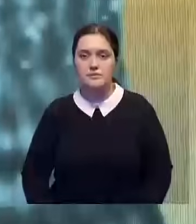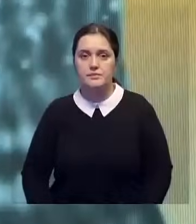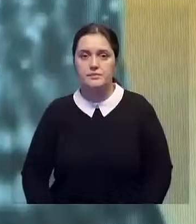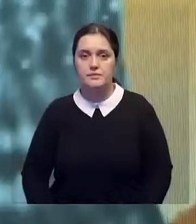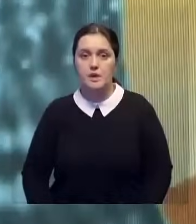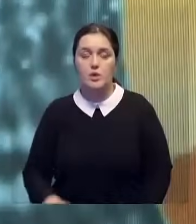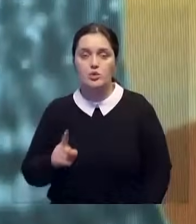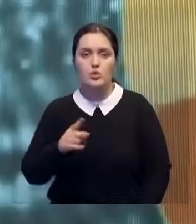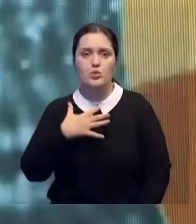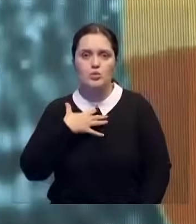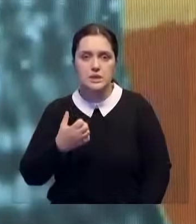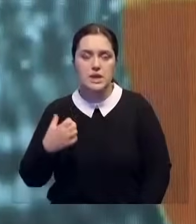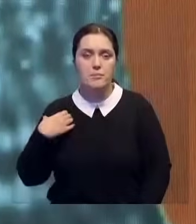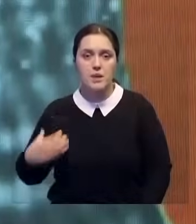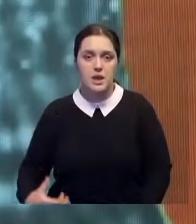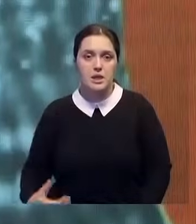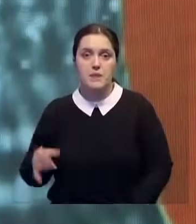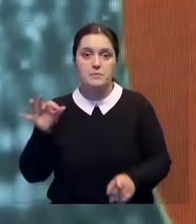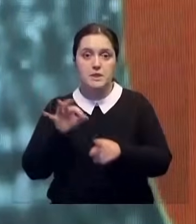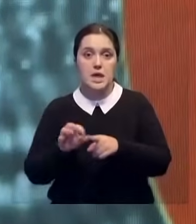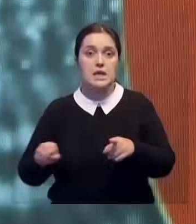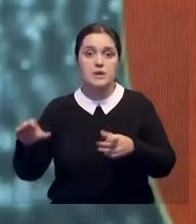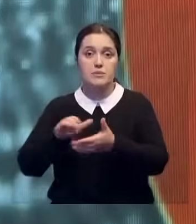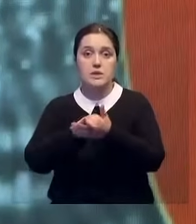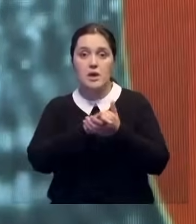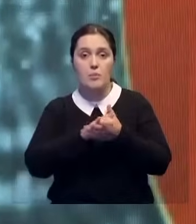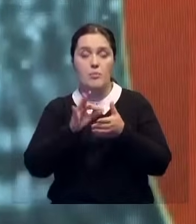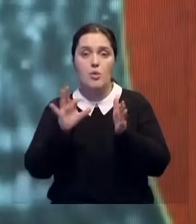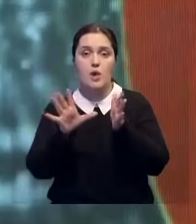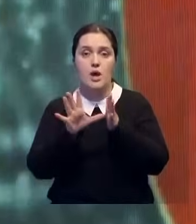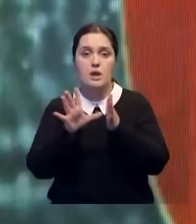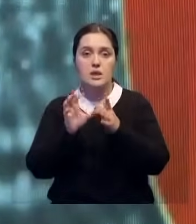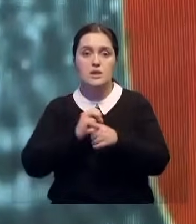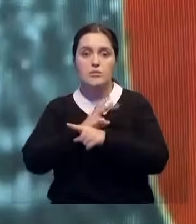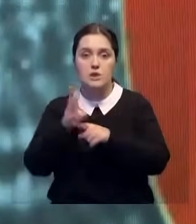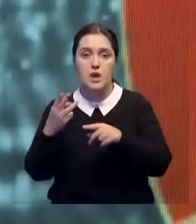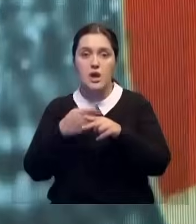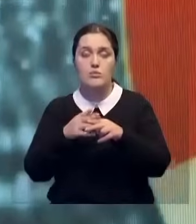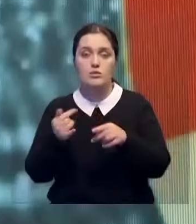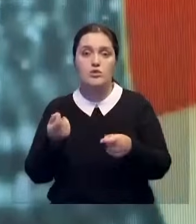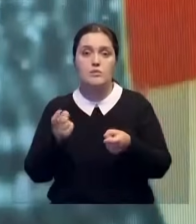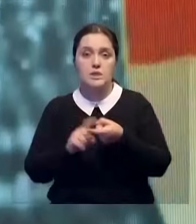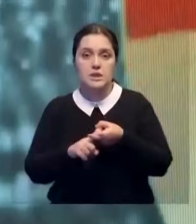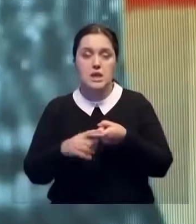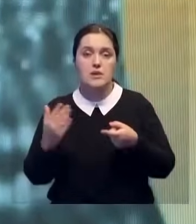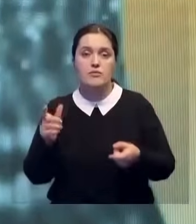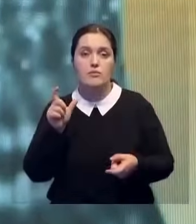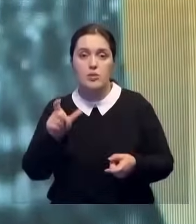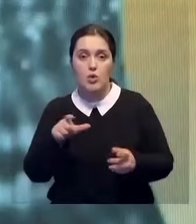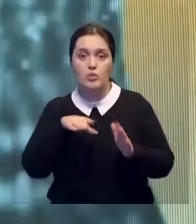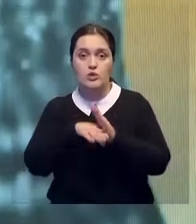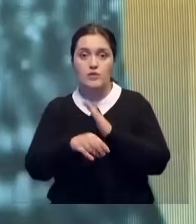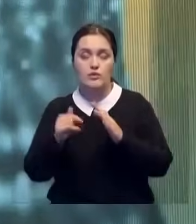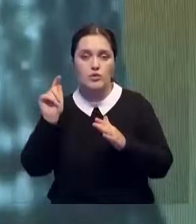Отмечается, что усилия Парижа соответствуют целям Европейского Союза по диверсификации энергоснабжения, от которого сегодня зависим